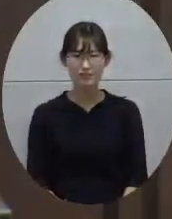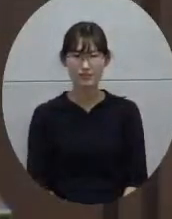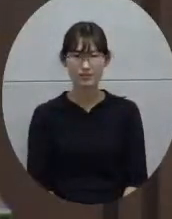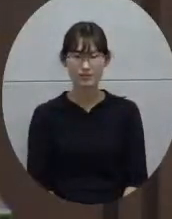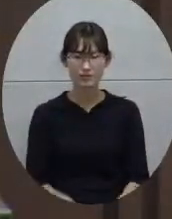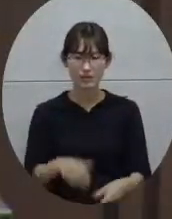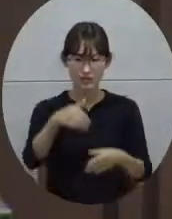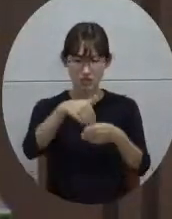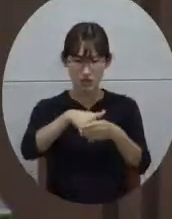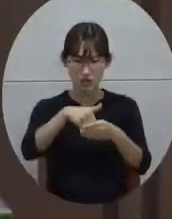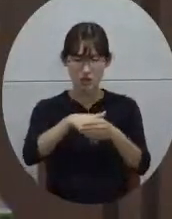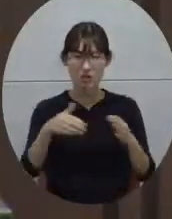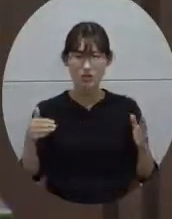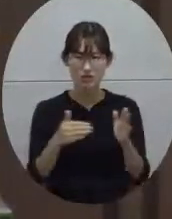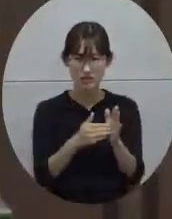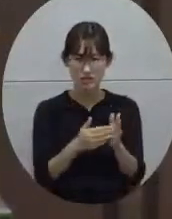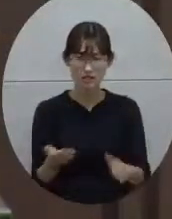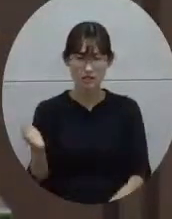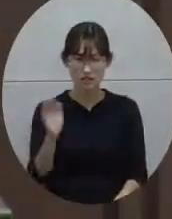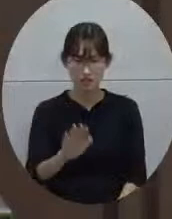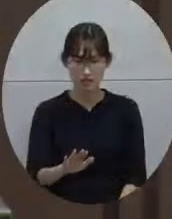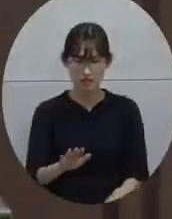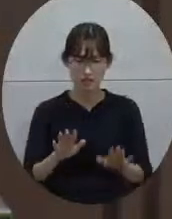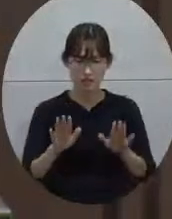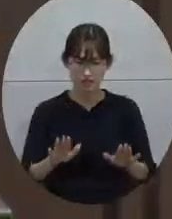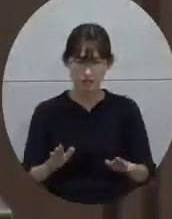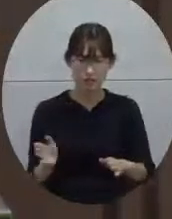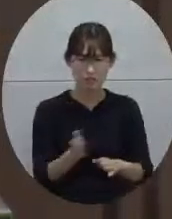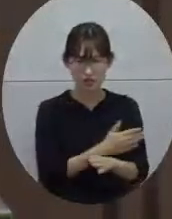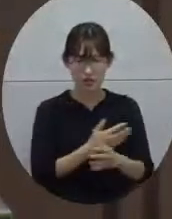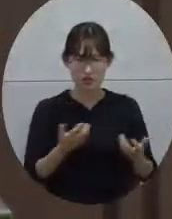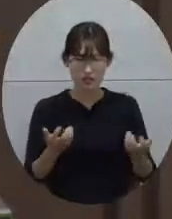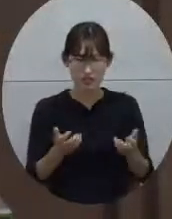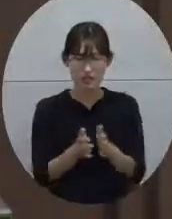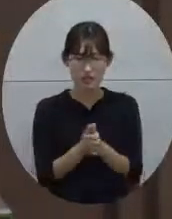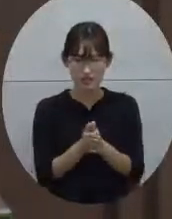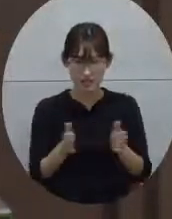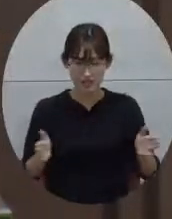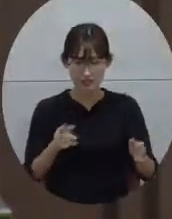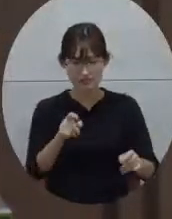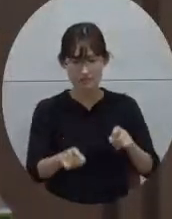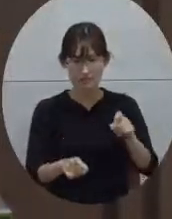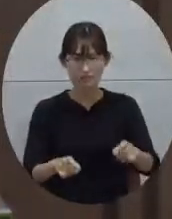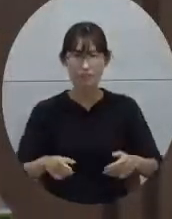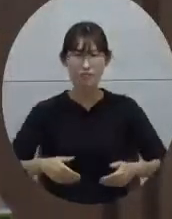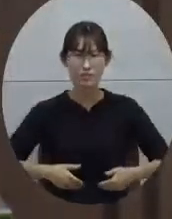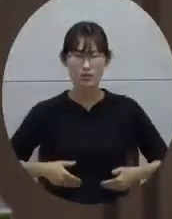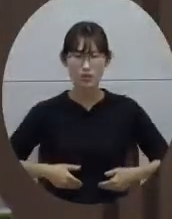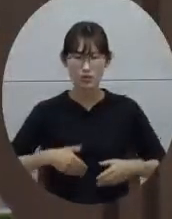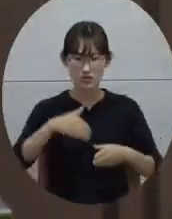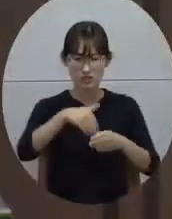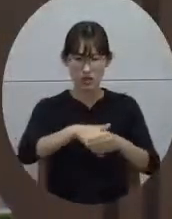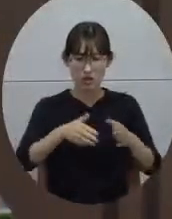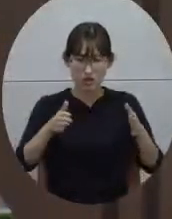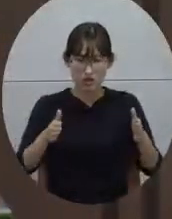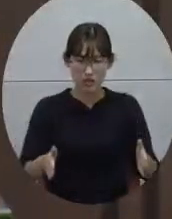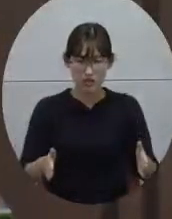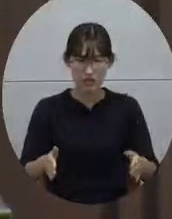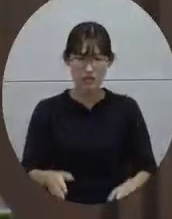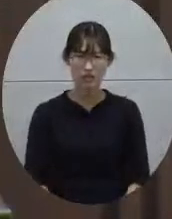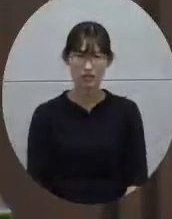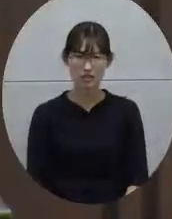선거는 끝났지만 우리의 할 일은 이제부터 시작입니다. 선거 기간에 시민들께서